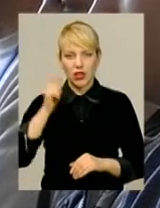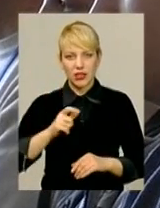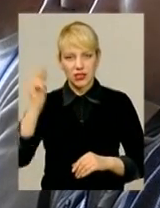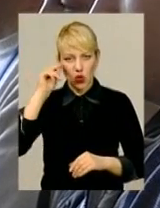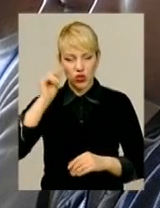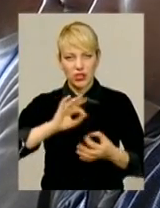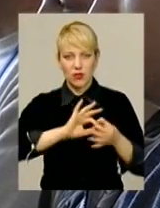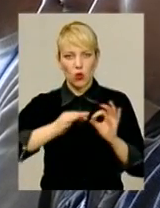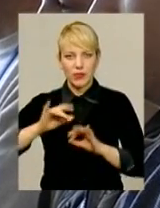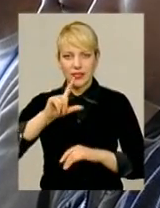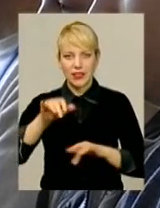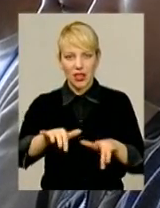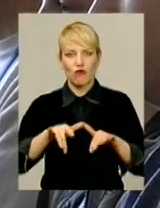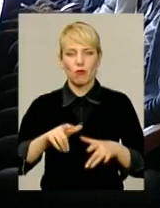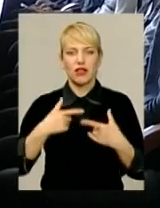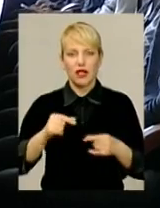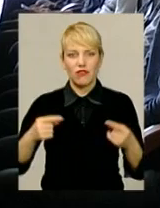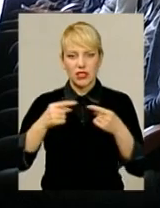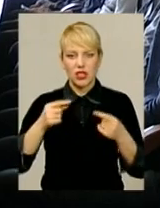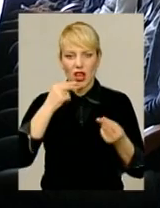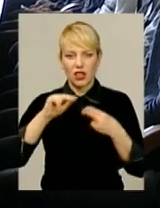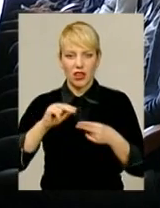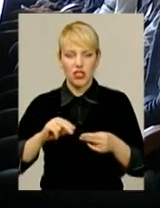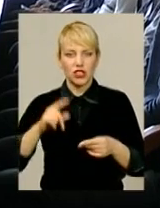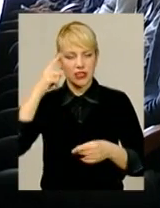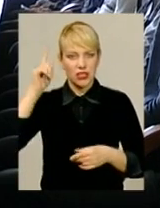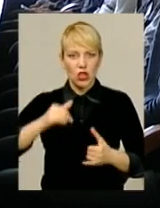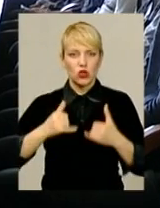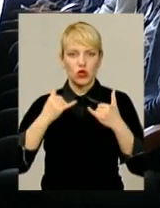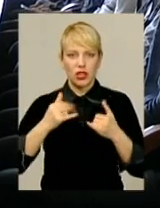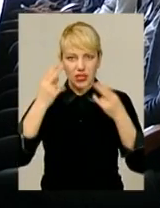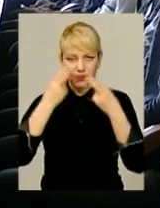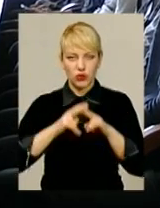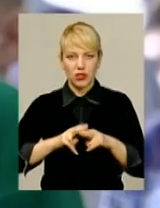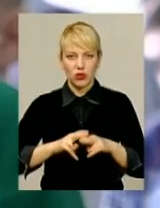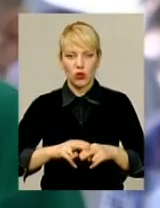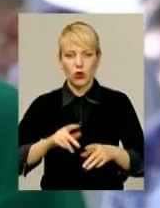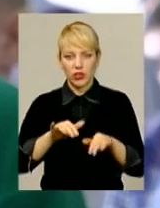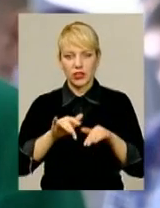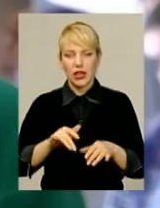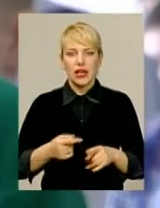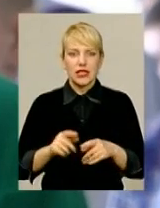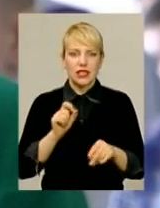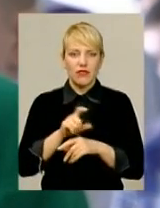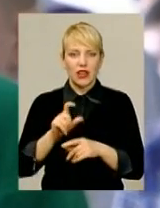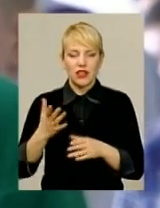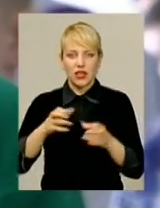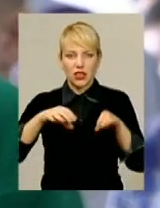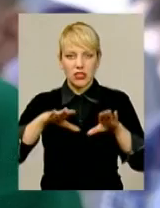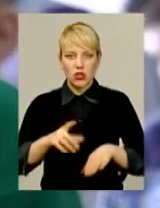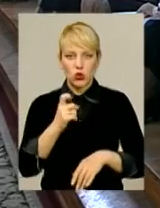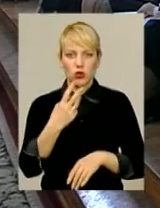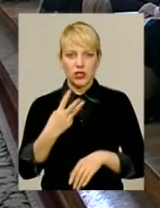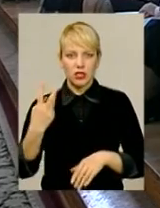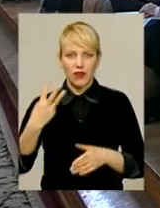учнівська олімпіада з інформатики, де визначатимуть найкращого знавця сучасних інформаційних технологій. Прикладні завдання, які розв'язували